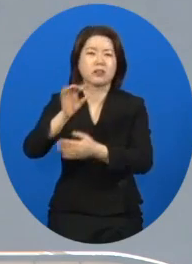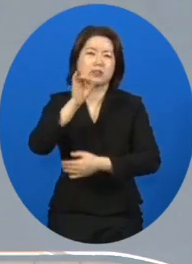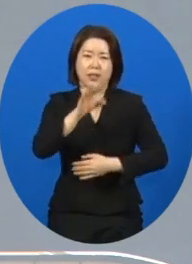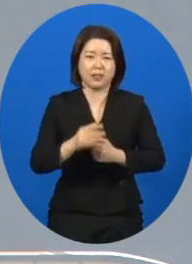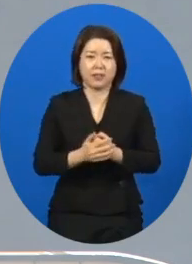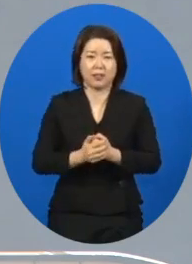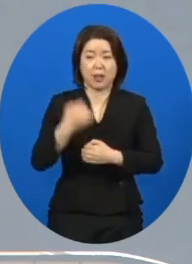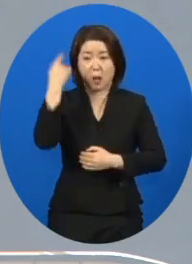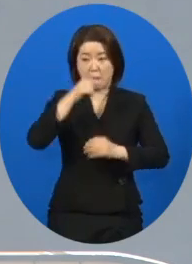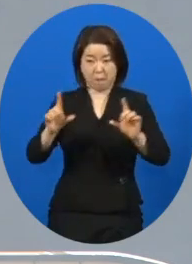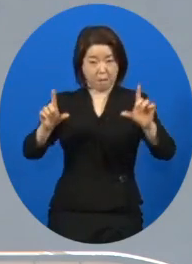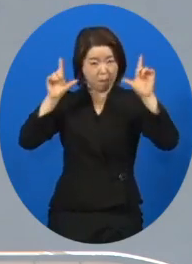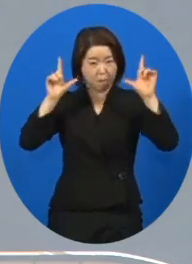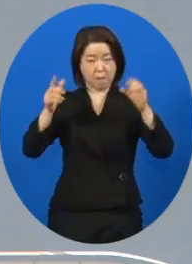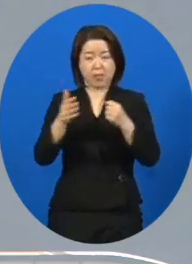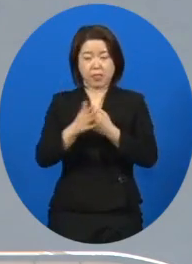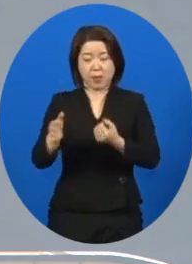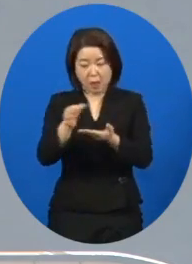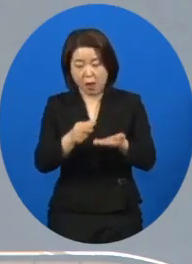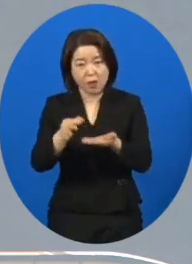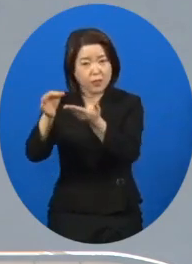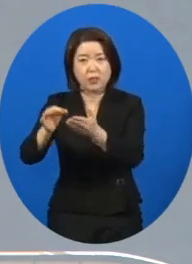체면 때문에 하는 것도 아니고